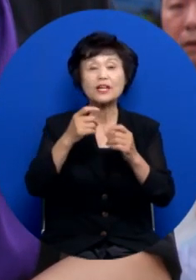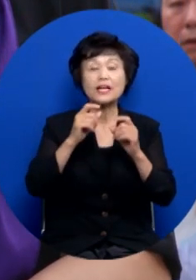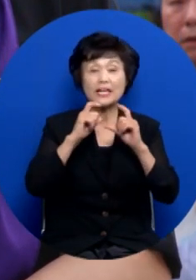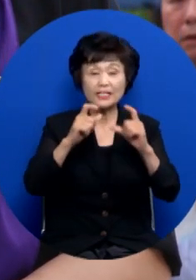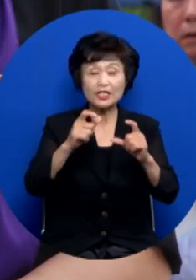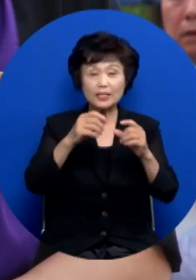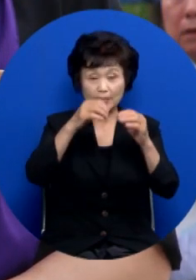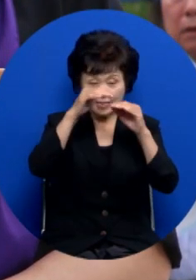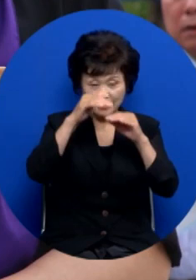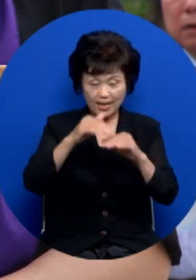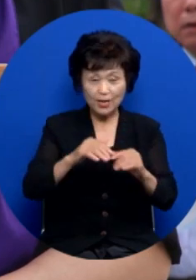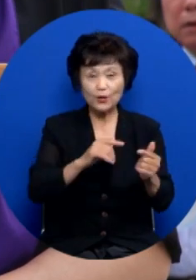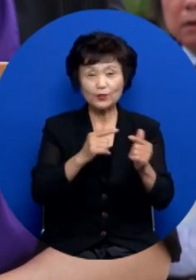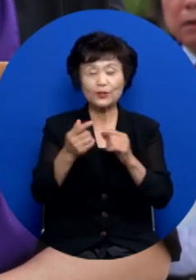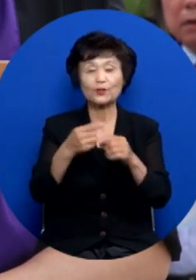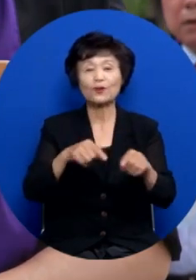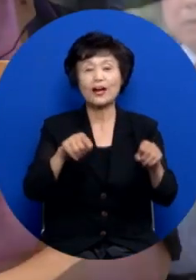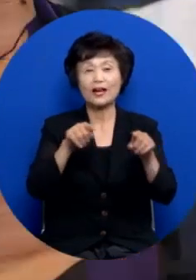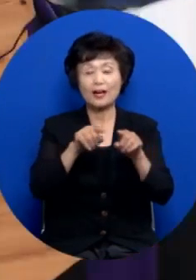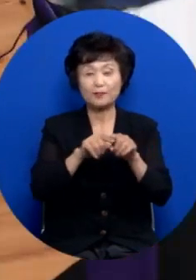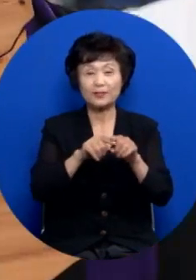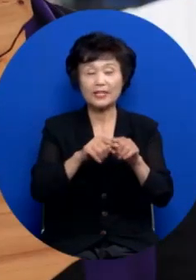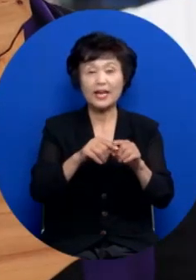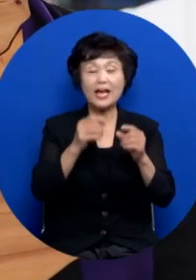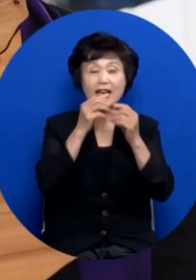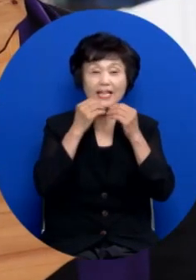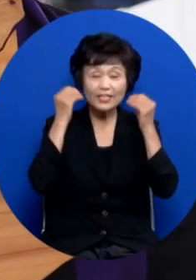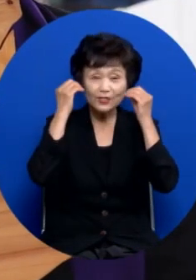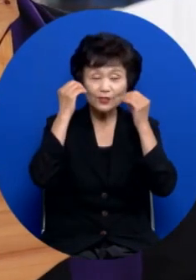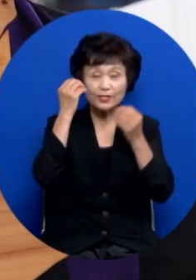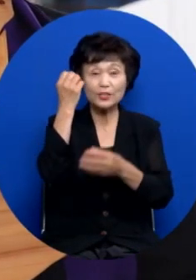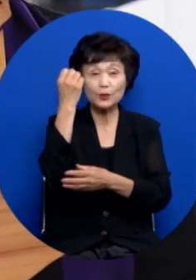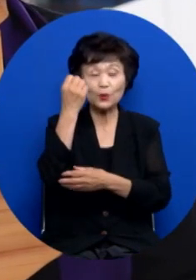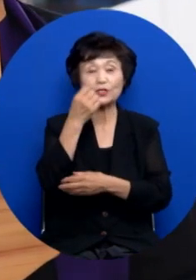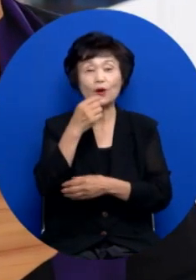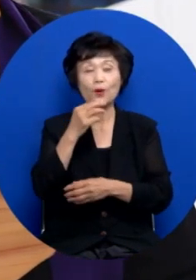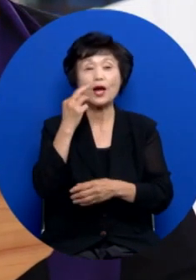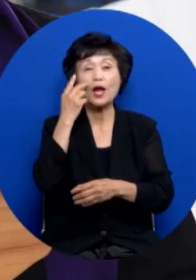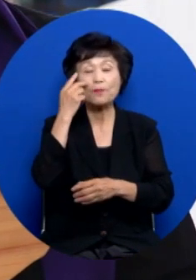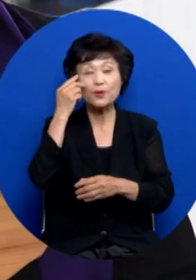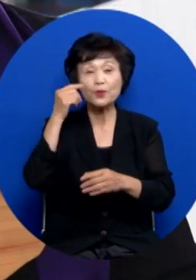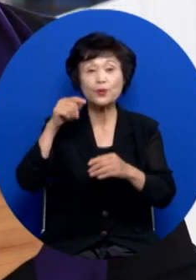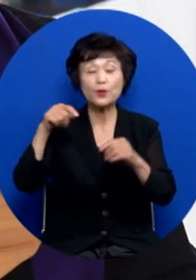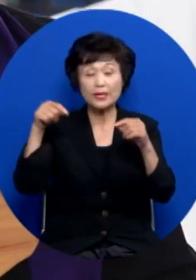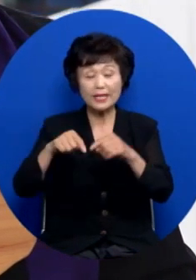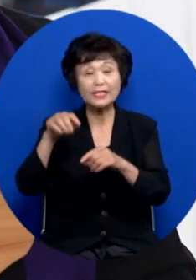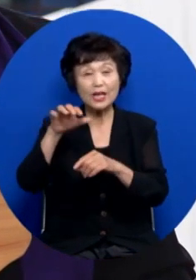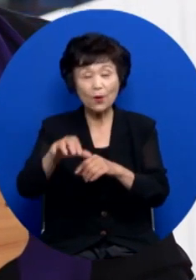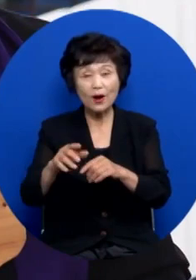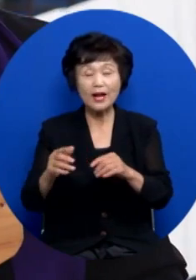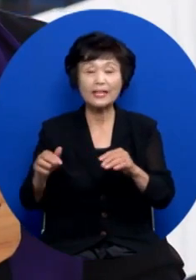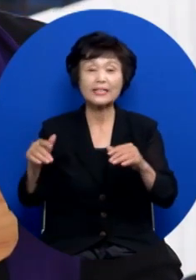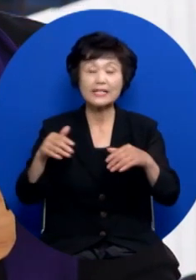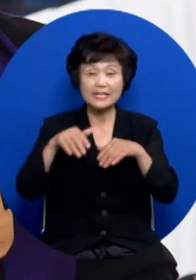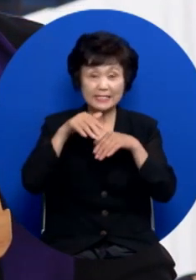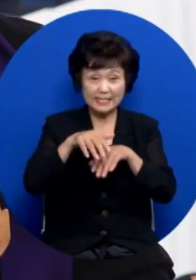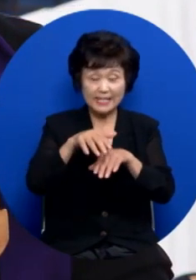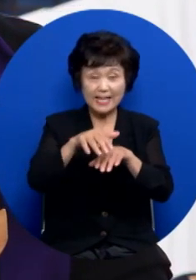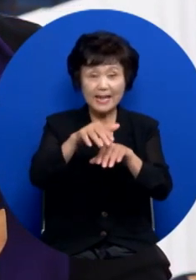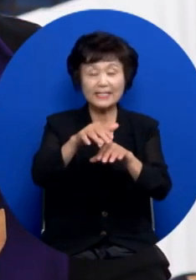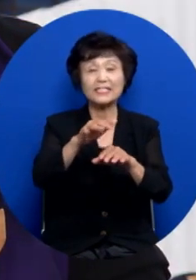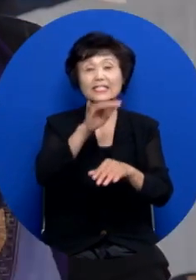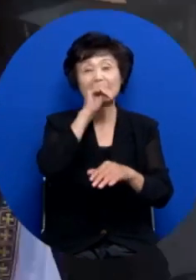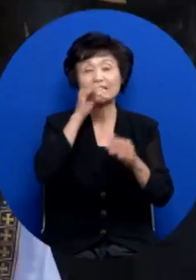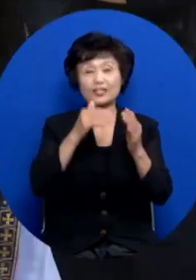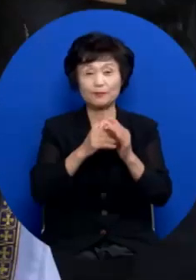함께 세종문화회관 앞을 시작으로 이순신 동상과 미국 대사관을 지나는 평화행진이 진행됐습니다 또 참석자들은